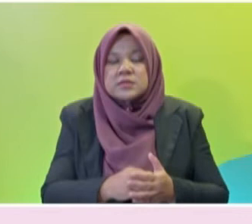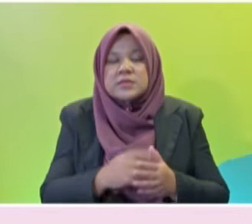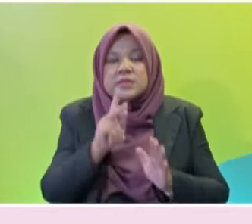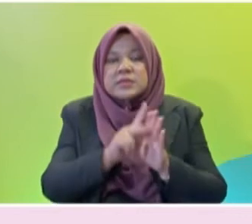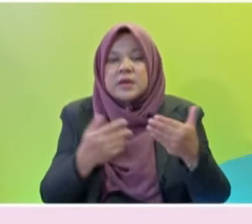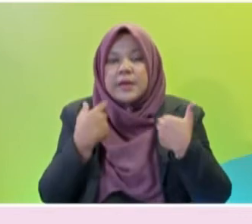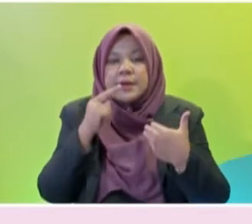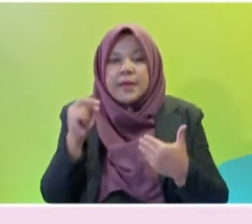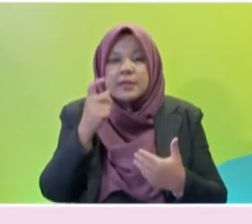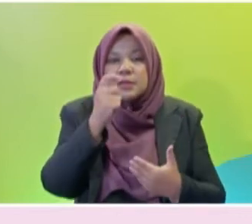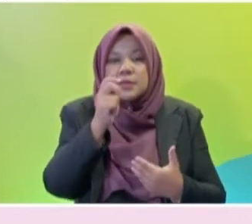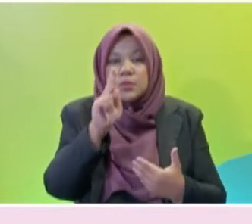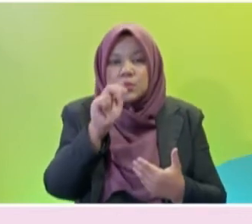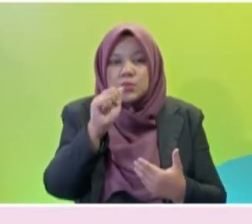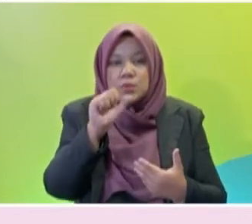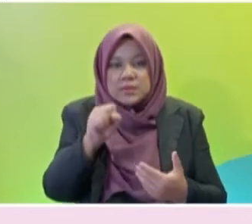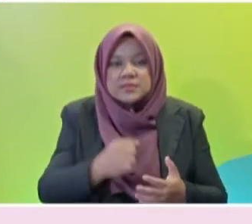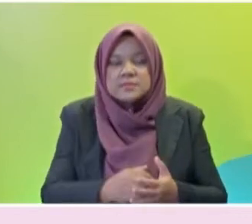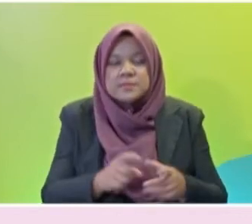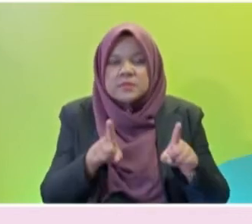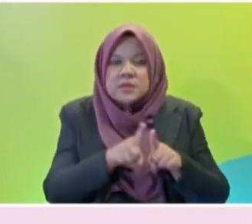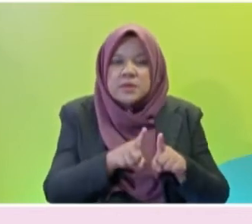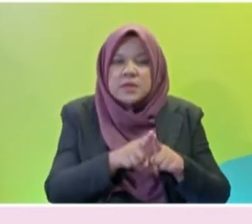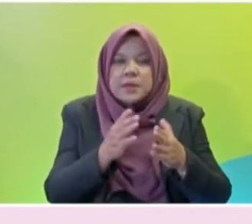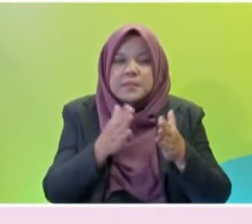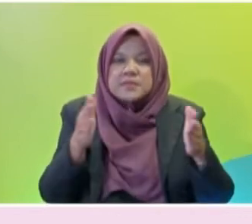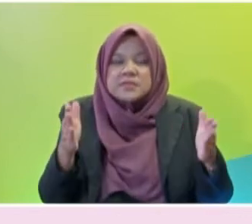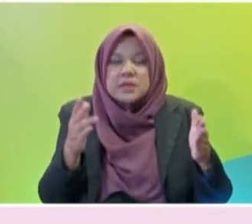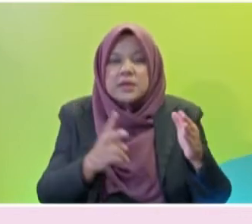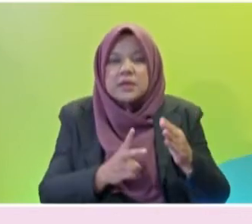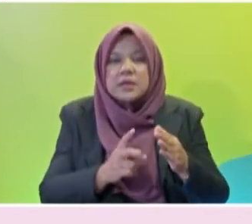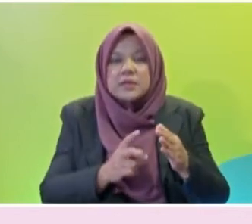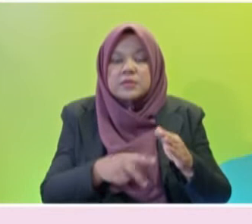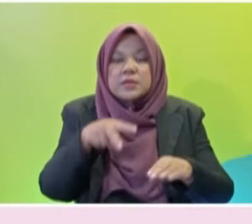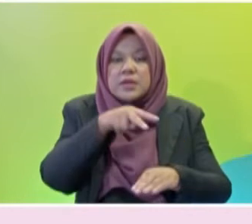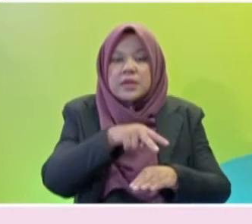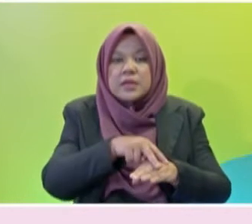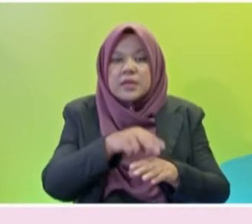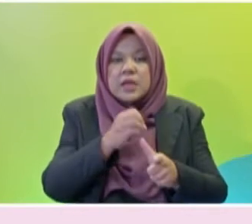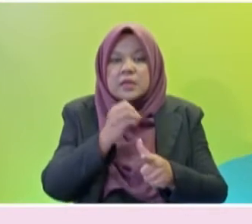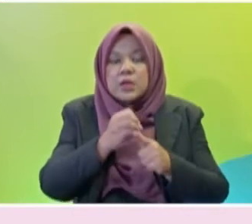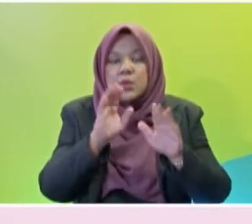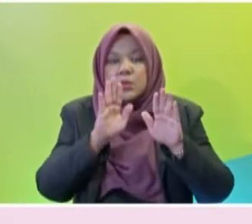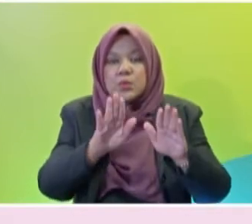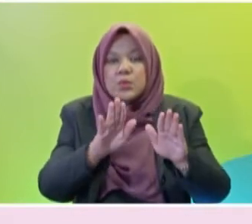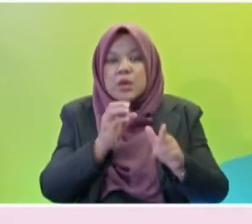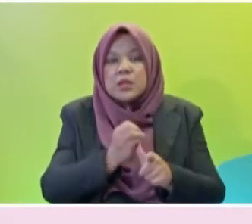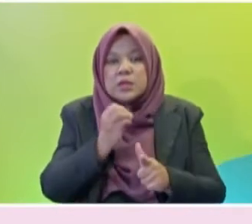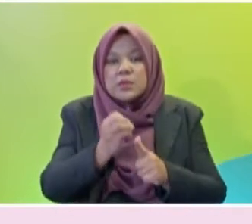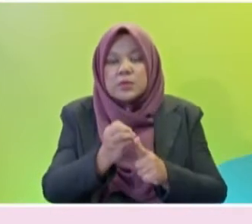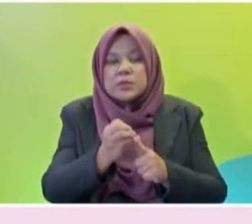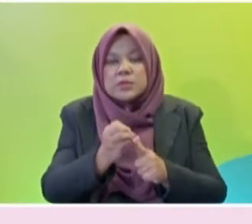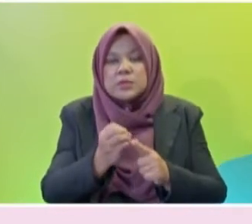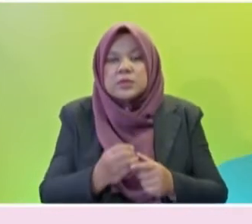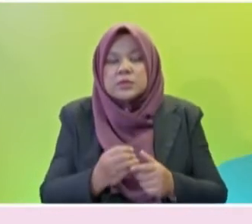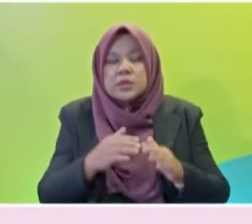tuas, kita tengok keadaan umbuh besar. Sama ada umbuh besar naik ataupun tuas tadi ditolak ataupun ditolak ke atas